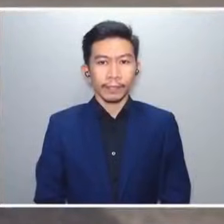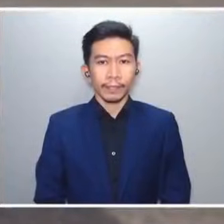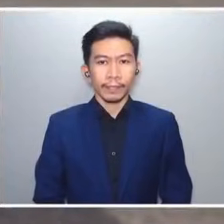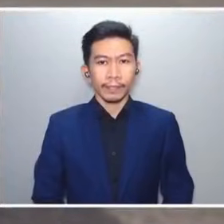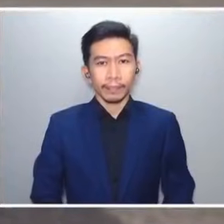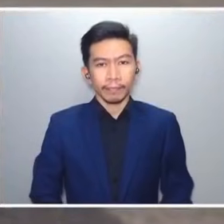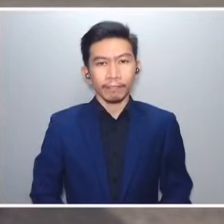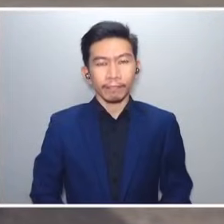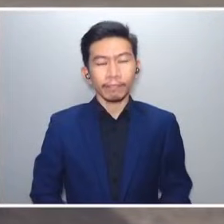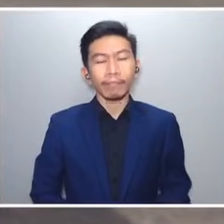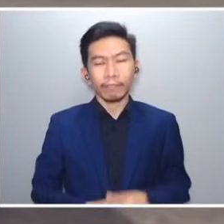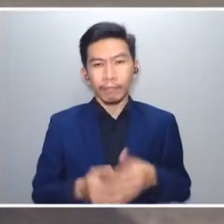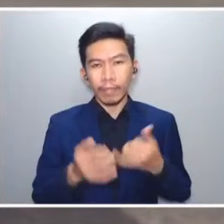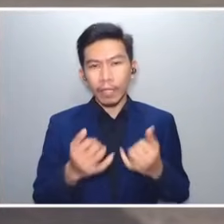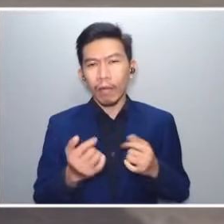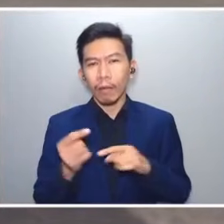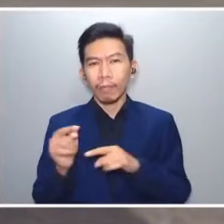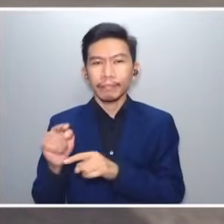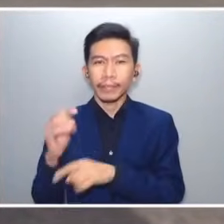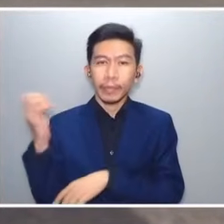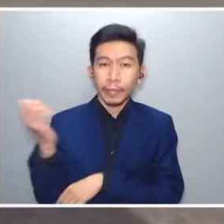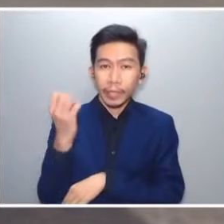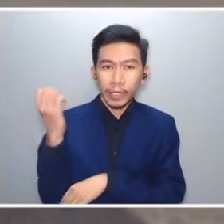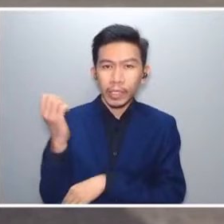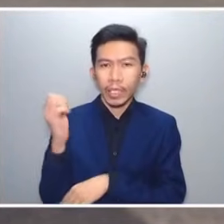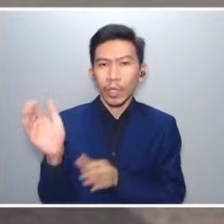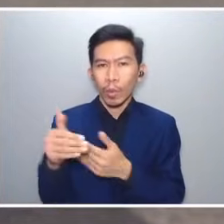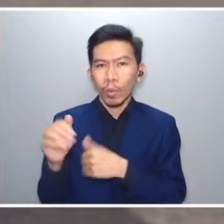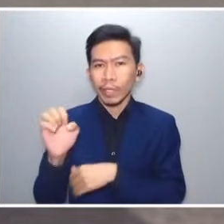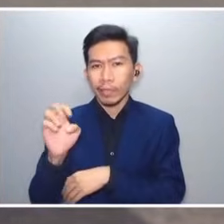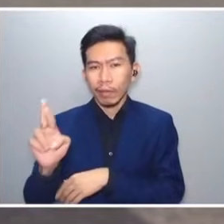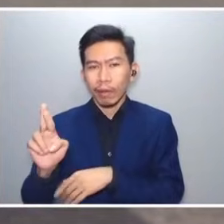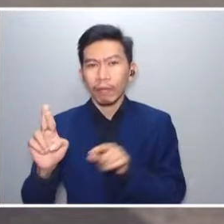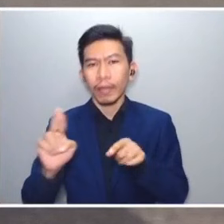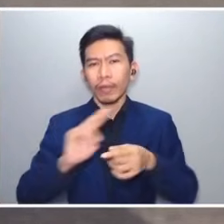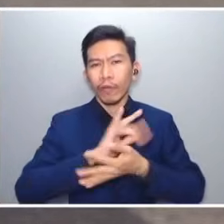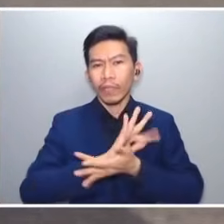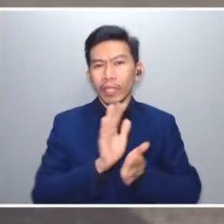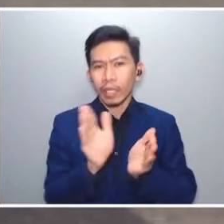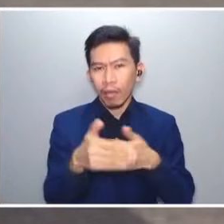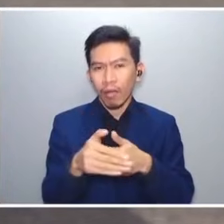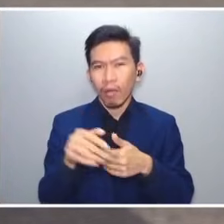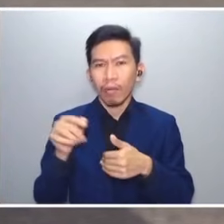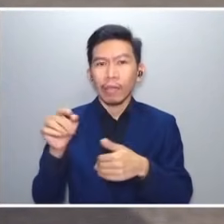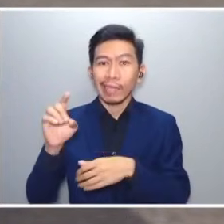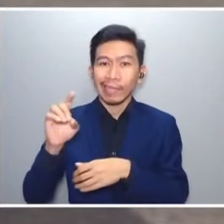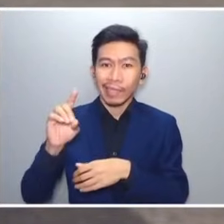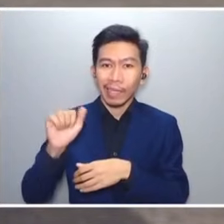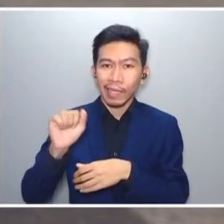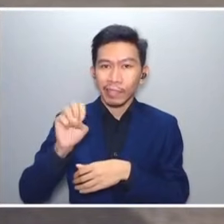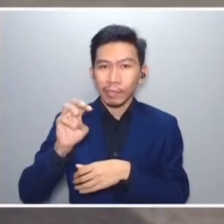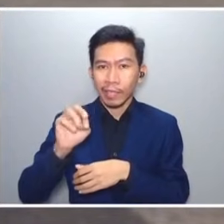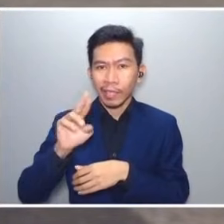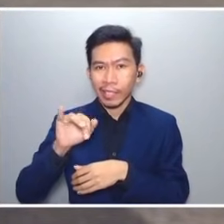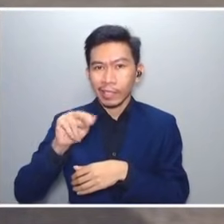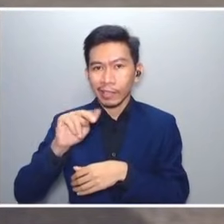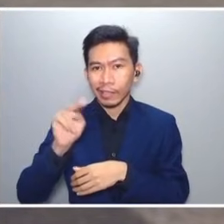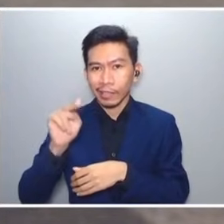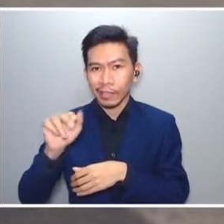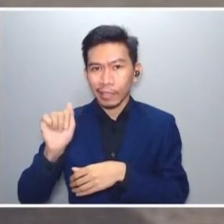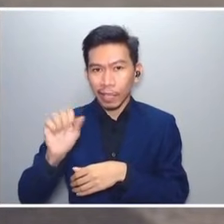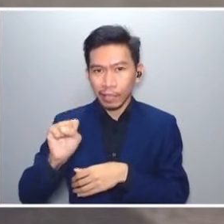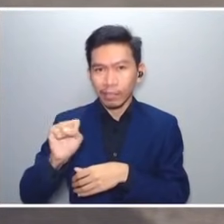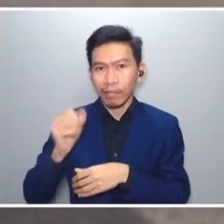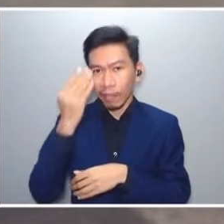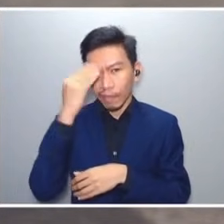Puno na po ang emergency room at COVID-19 ward ng paggamutan ng Dasmariñas sa Cavite. Kaya may ilang pasyente na naghihintay